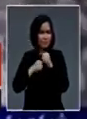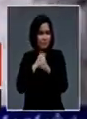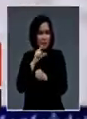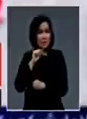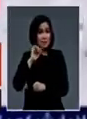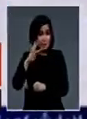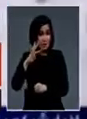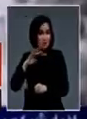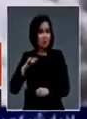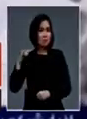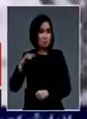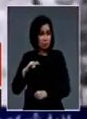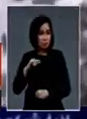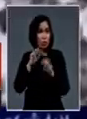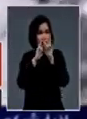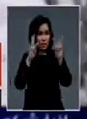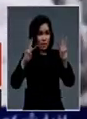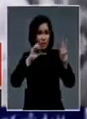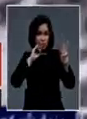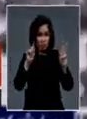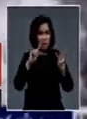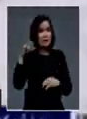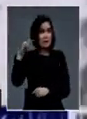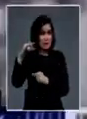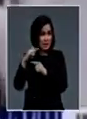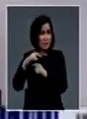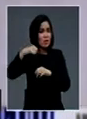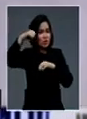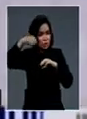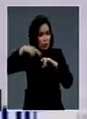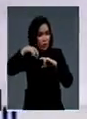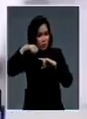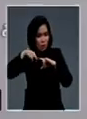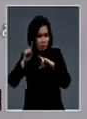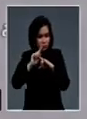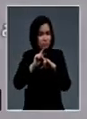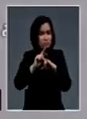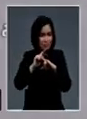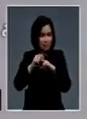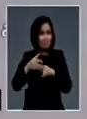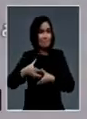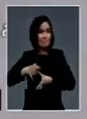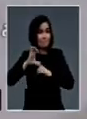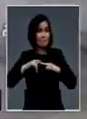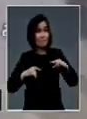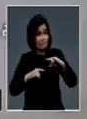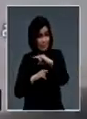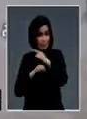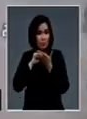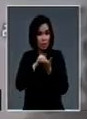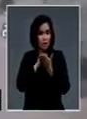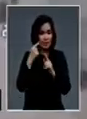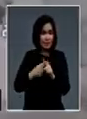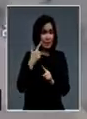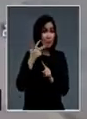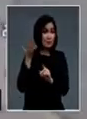ซต์ aviationsafety.net ระบุว่าเครื่องบินลำนี้เพิ่งจะถูกซ่อมบำรุงแล้วก็นำกลับมาใช้งานอีกครั้งเมื่อ3เดือนก่อนหลังจากที่